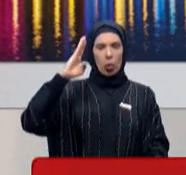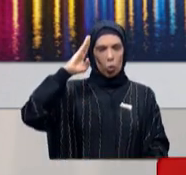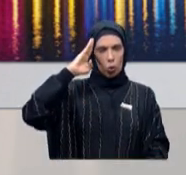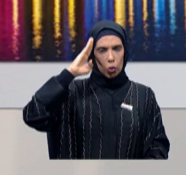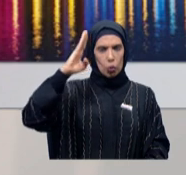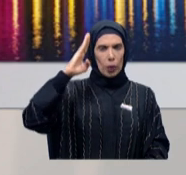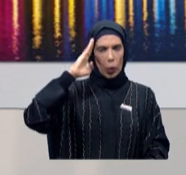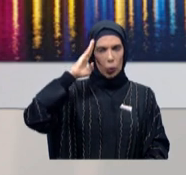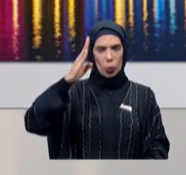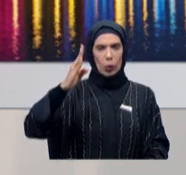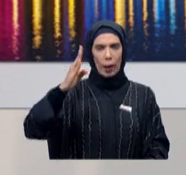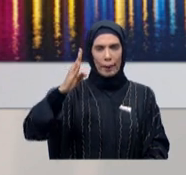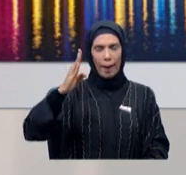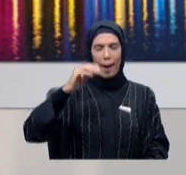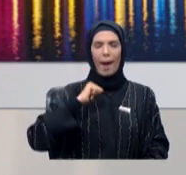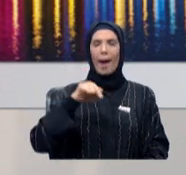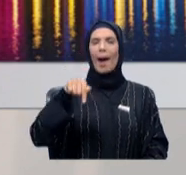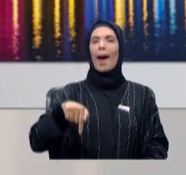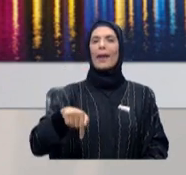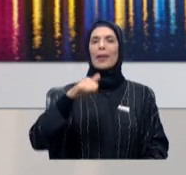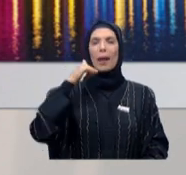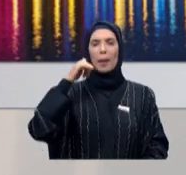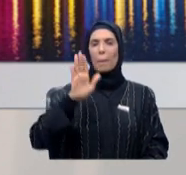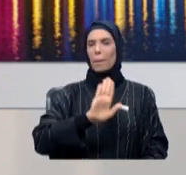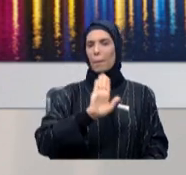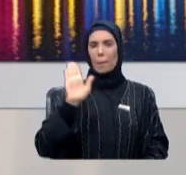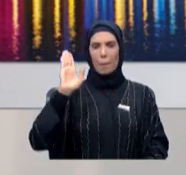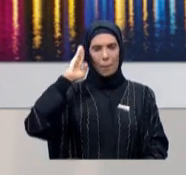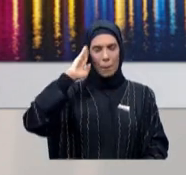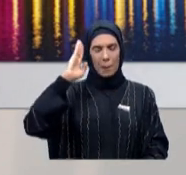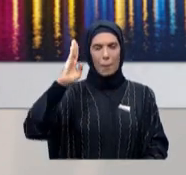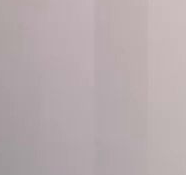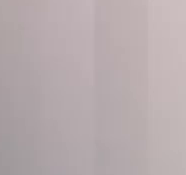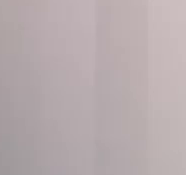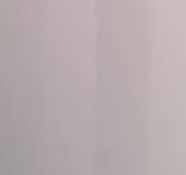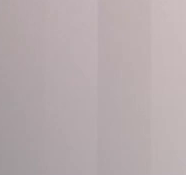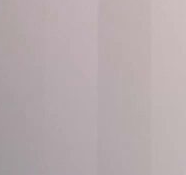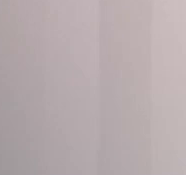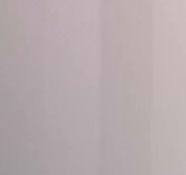إدارة نظم المعلومات بوزارة الصناعة والتجارة والسياحة، شكرا جزيلا لك. شكرا لكم.